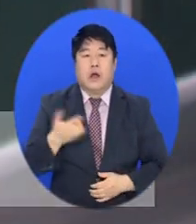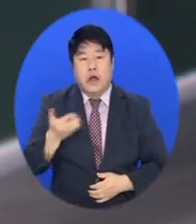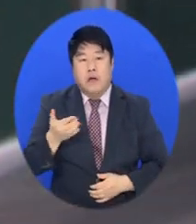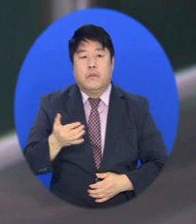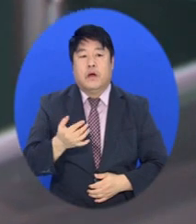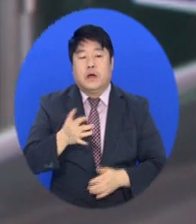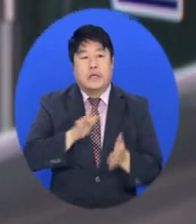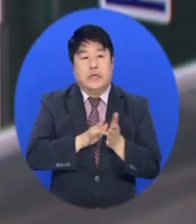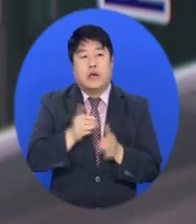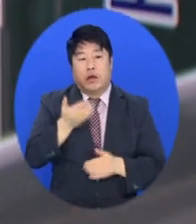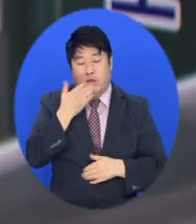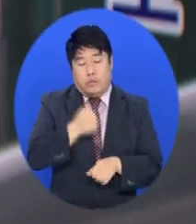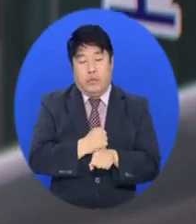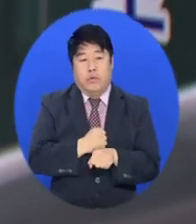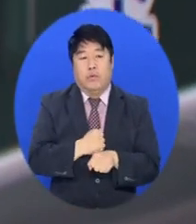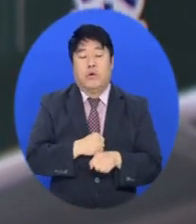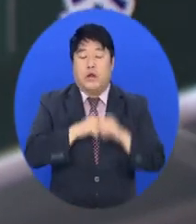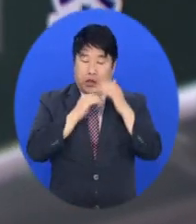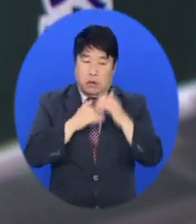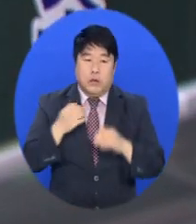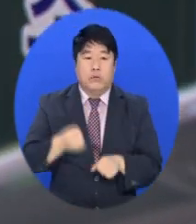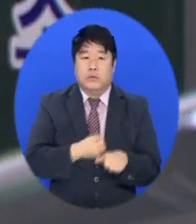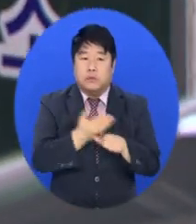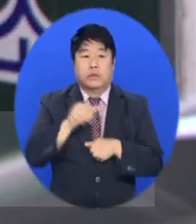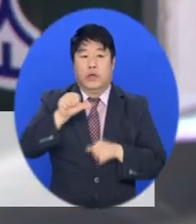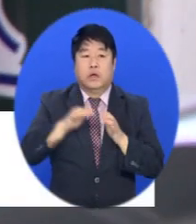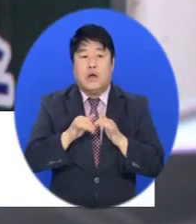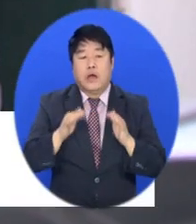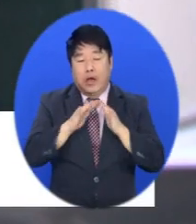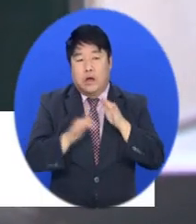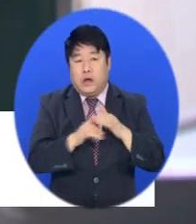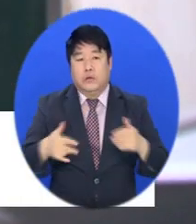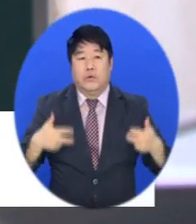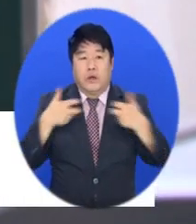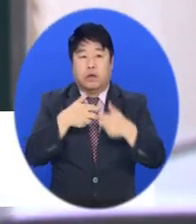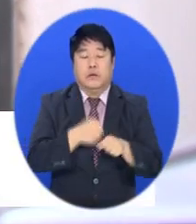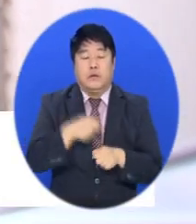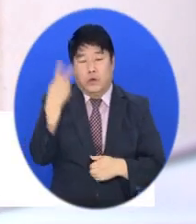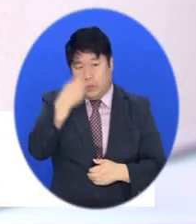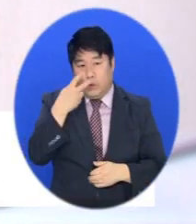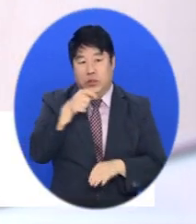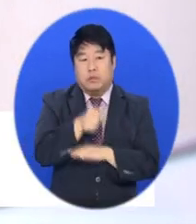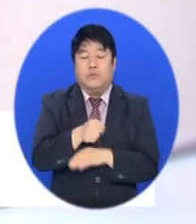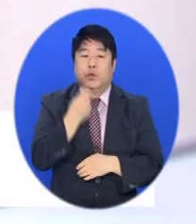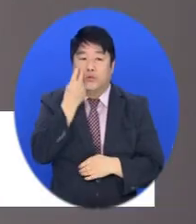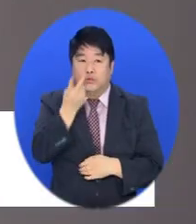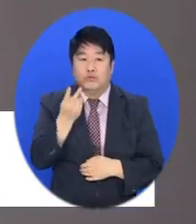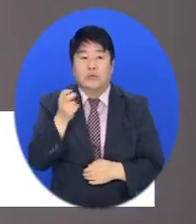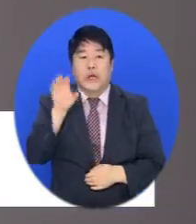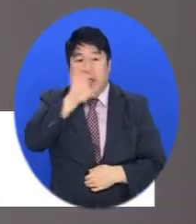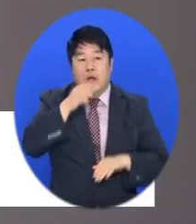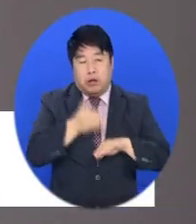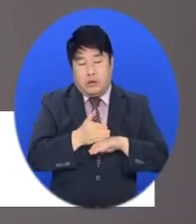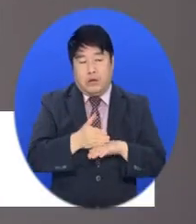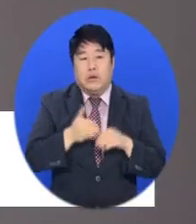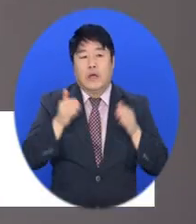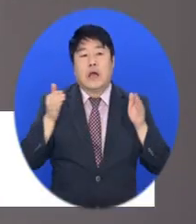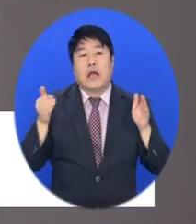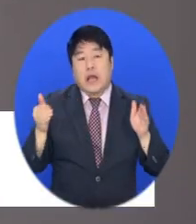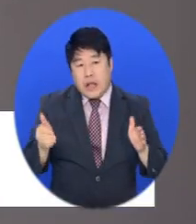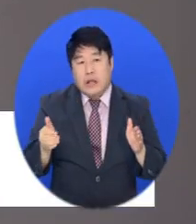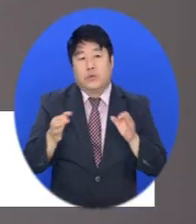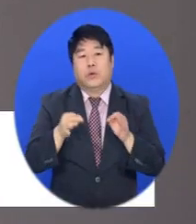먹어요. 사연을 전해들은 A씨의 가족들이 항의하자 관리소 측은 두 달의 수습기간이 끝날 때까지는 출근을